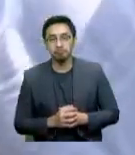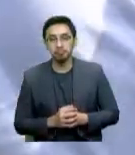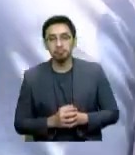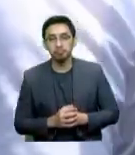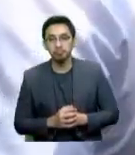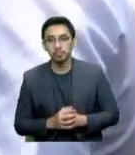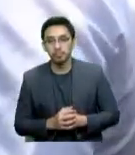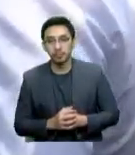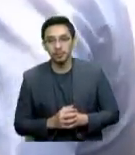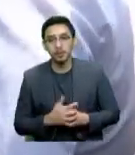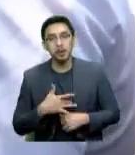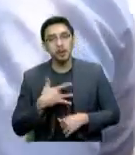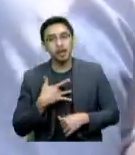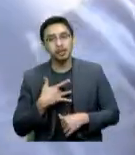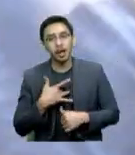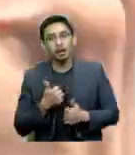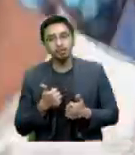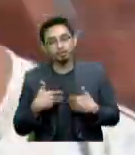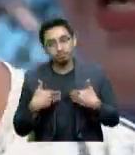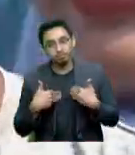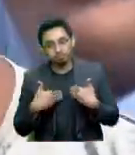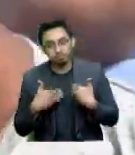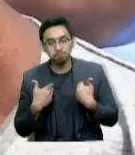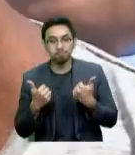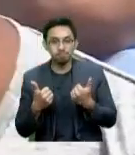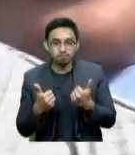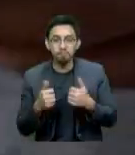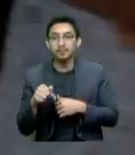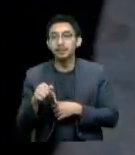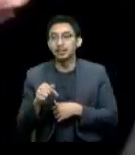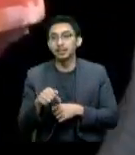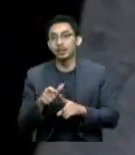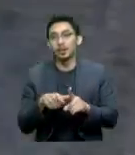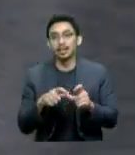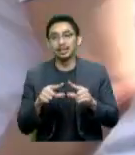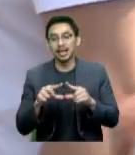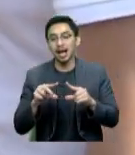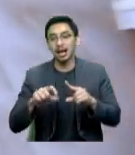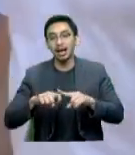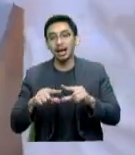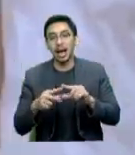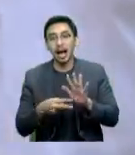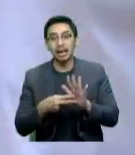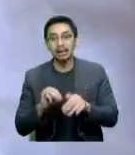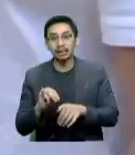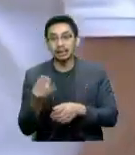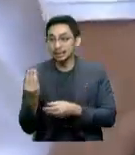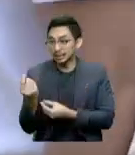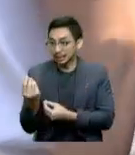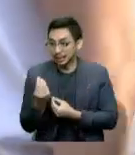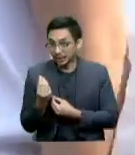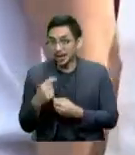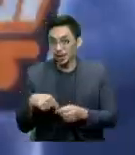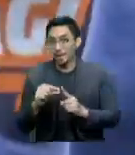Luapan haru dan rasa penuh syukur dipanjatkan Sarkani kepada Sang Kuasa atas rezeki menjadi peserta program Uang